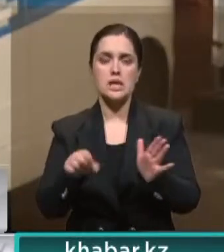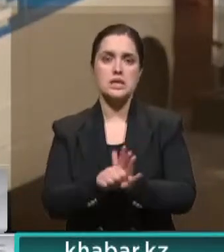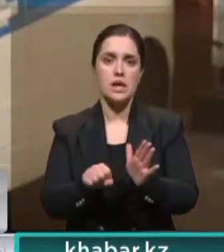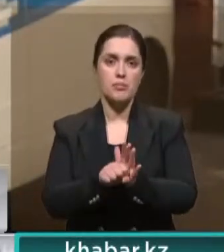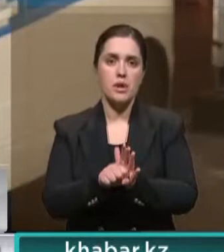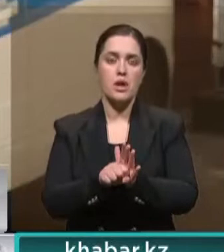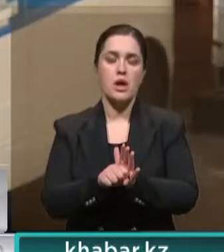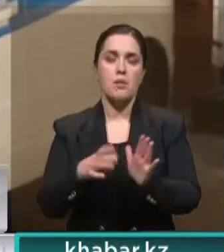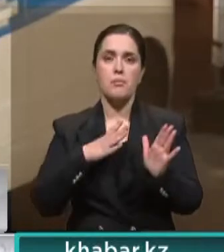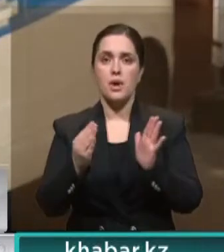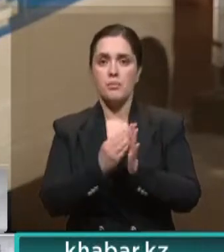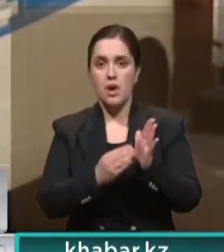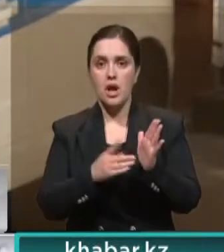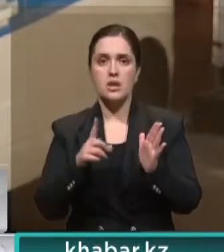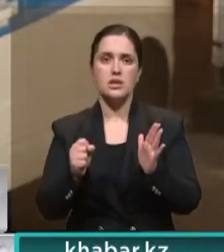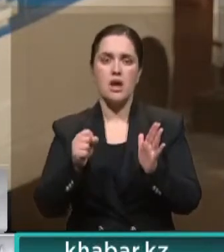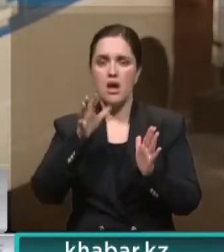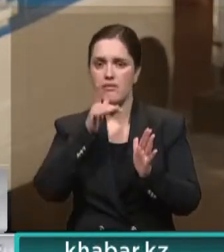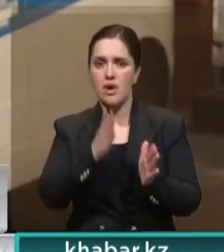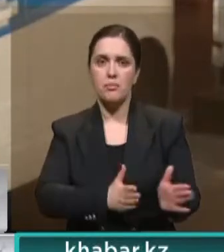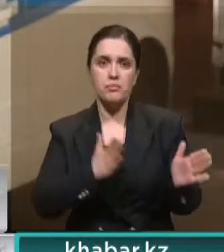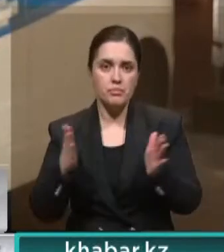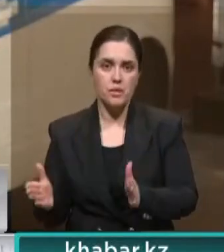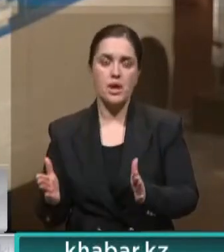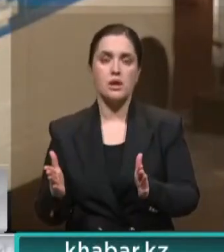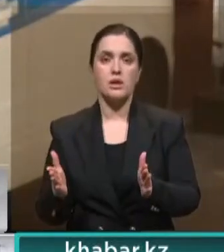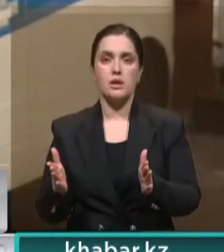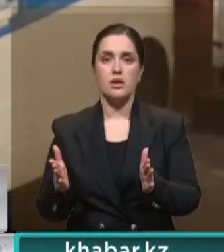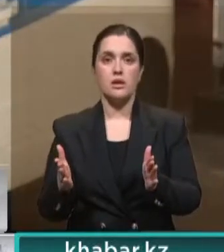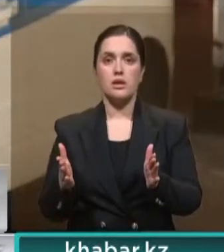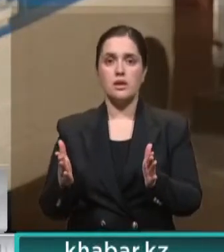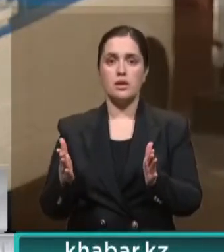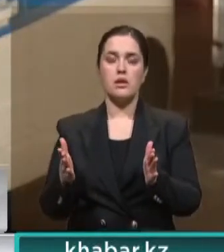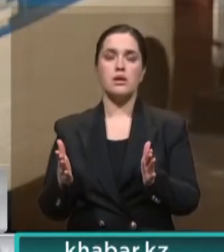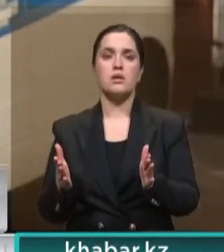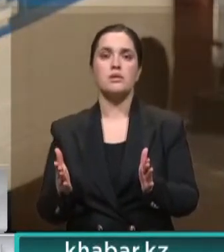основном протокола составляются за несвоевременность, значит, очистки, не за своевременную